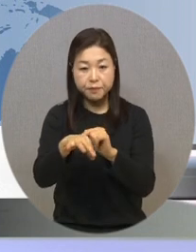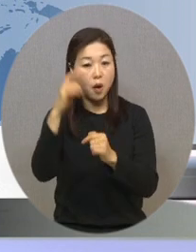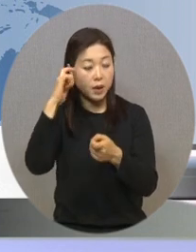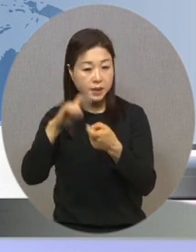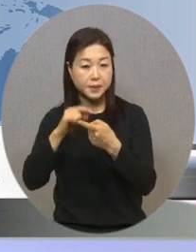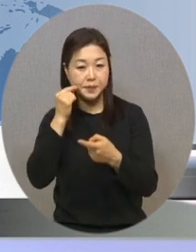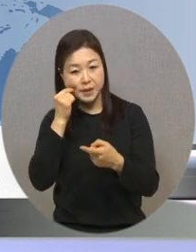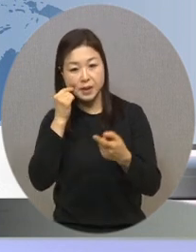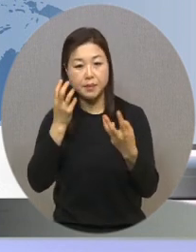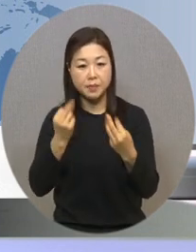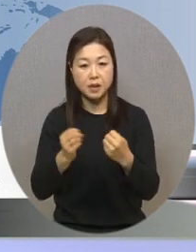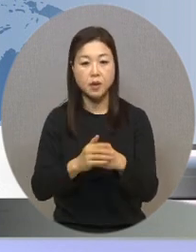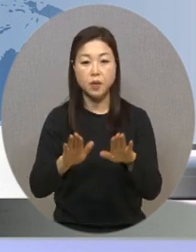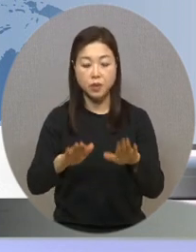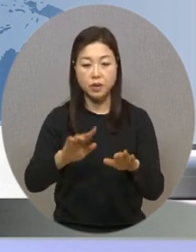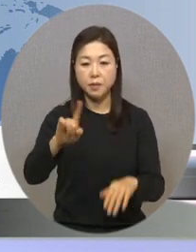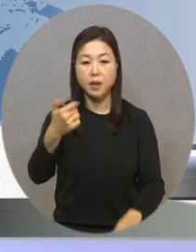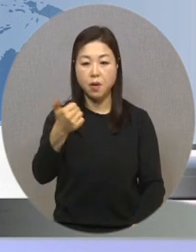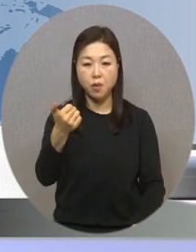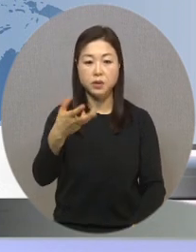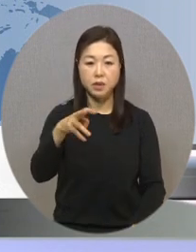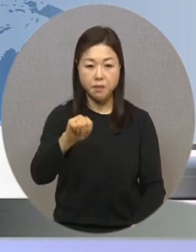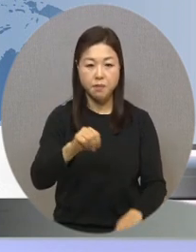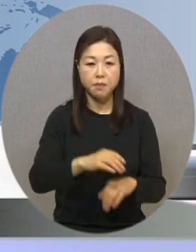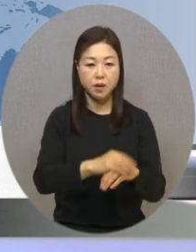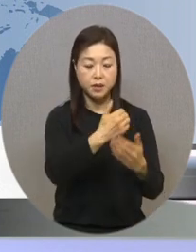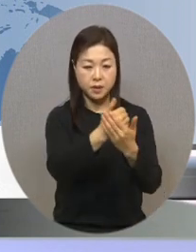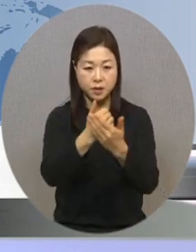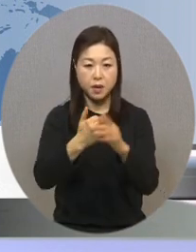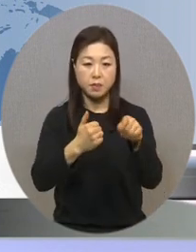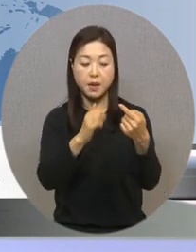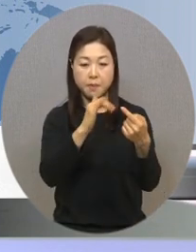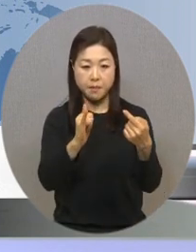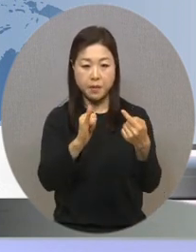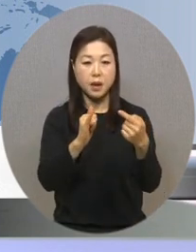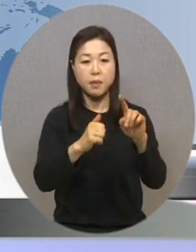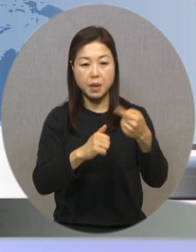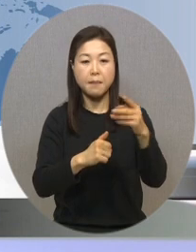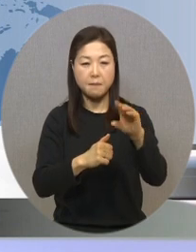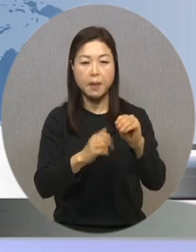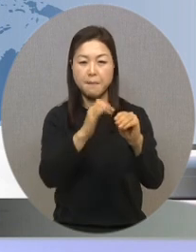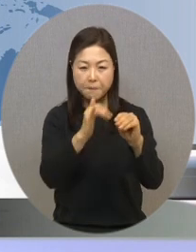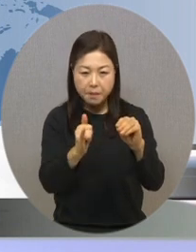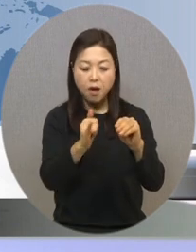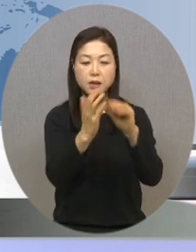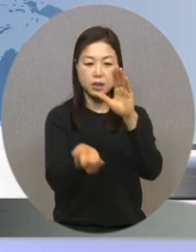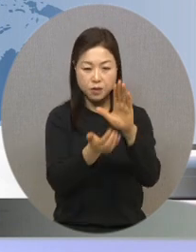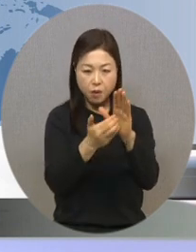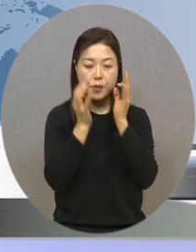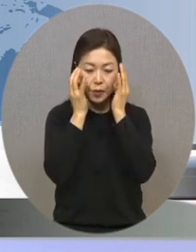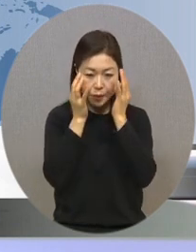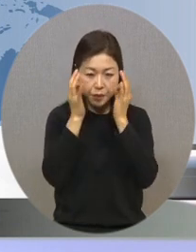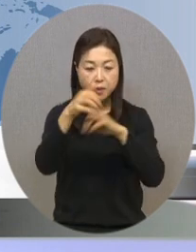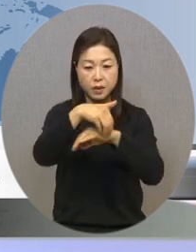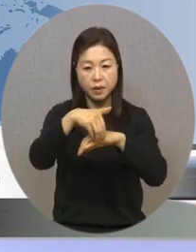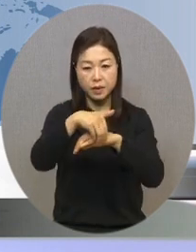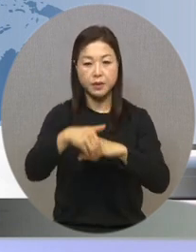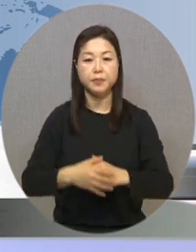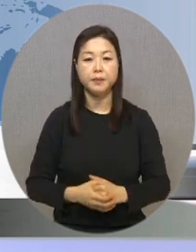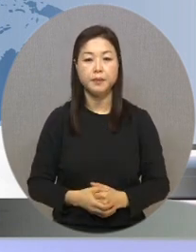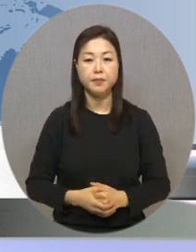힘입어 올해는 150억 원, 서포터즈 100만 명 달성을 위해 힘쓴다는 계획인데요. 김정현